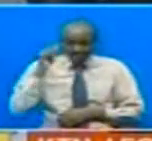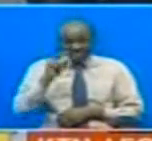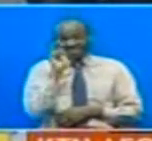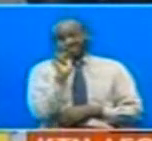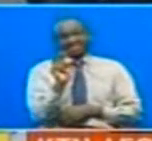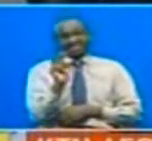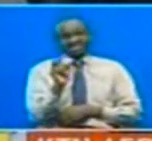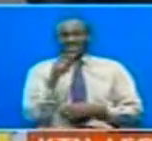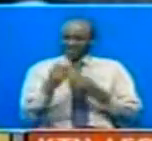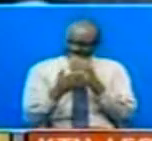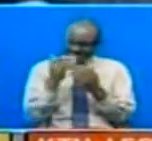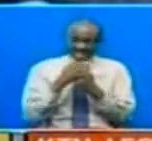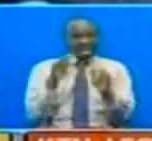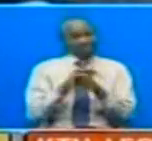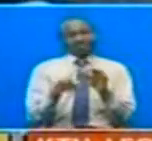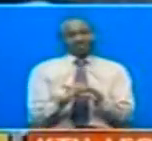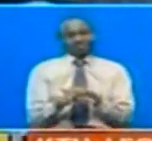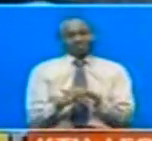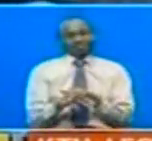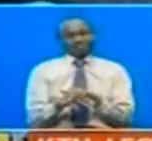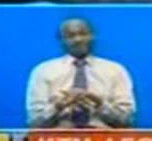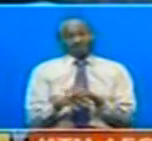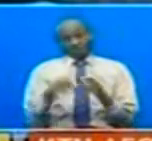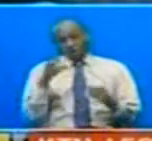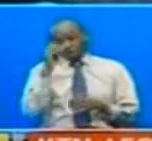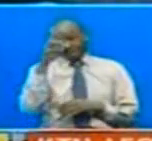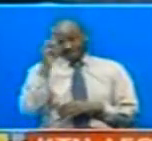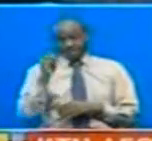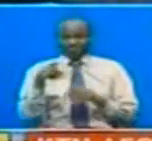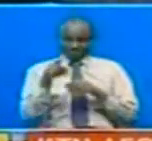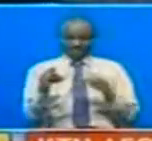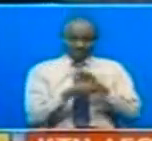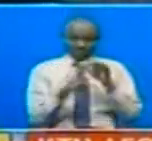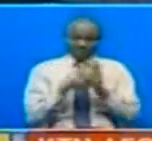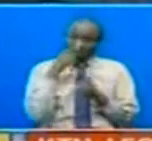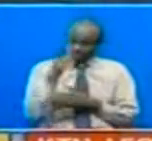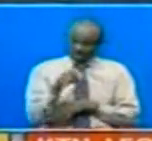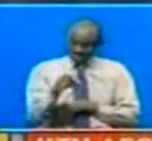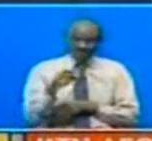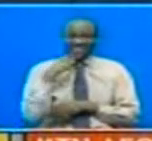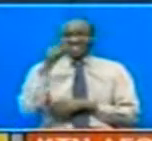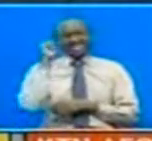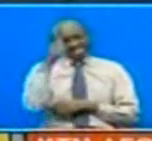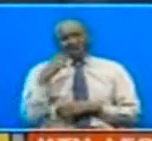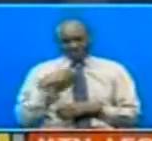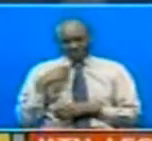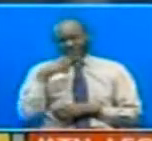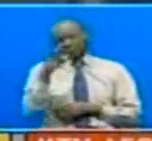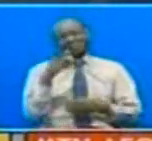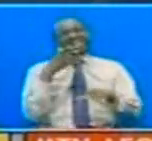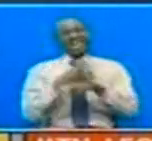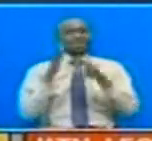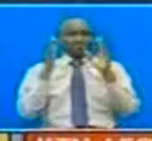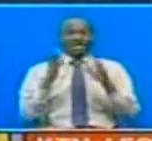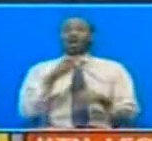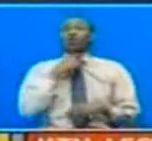waangalie vile mambo yanavyoenda. Katibu mkuu wa ODM Babu na Mwamba amesema Wakenya wamehadaiwa kupitia mswada huo na akamtaka Rais